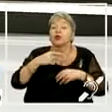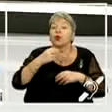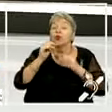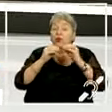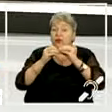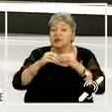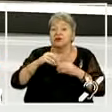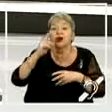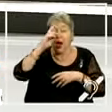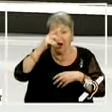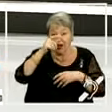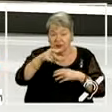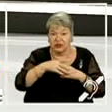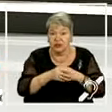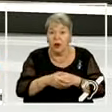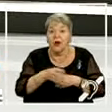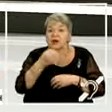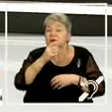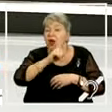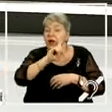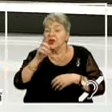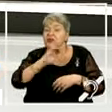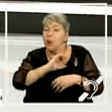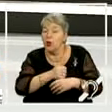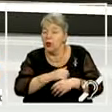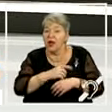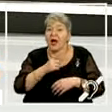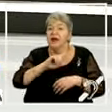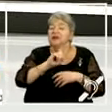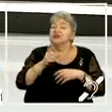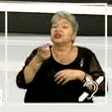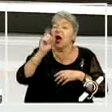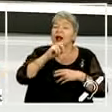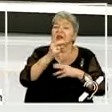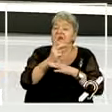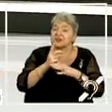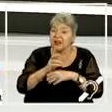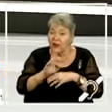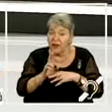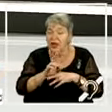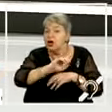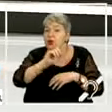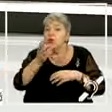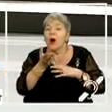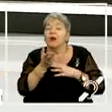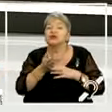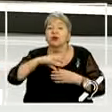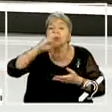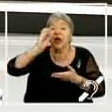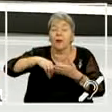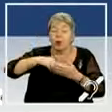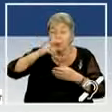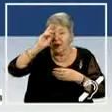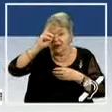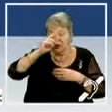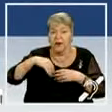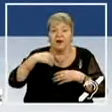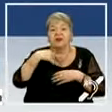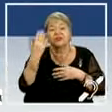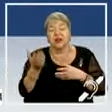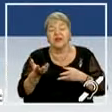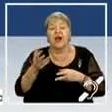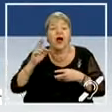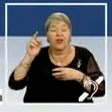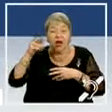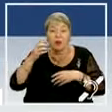german, deocamdată nici Polonia, nici alte țări nu au cerut oficial aprobarea Berlinului.